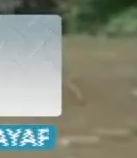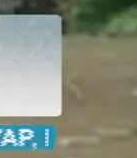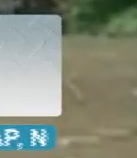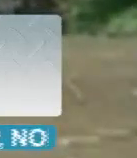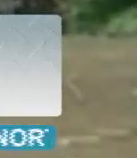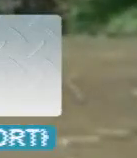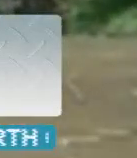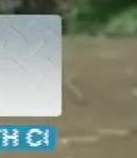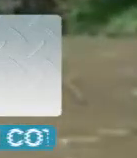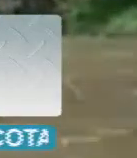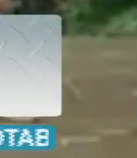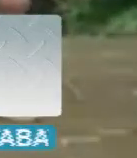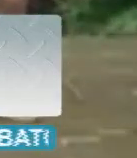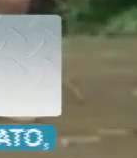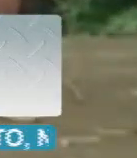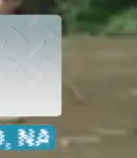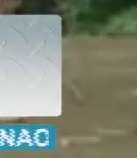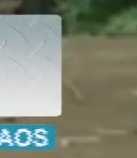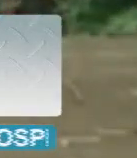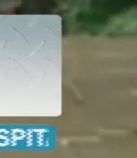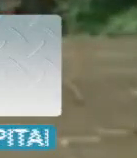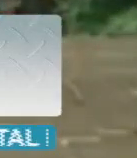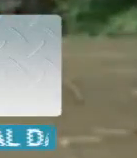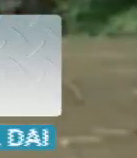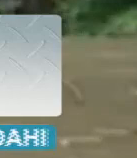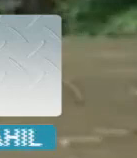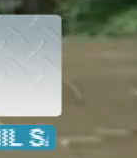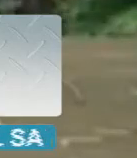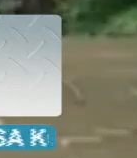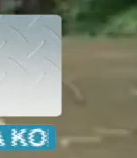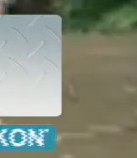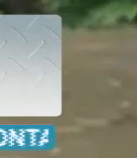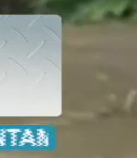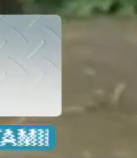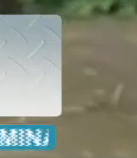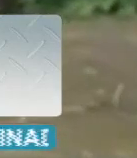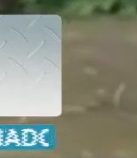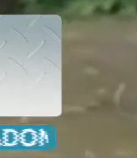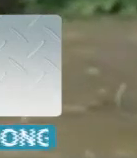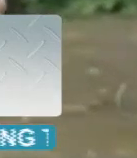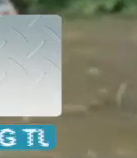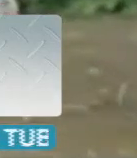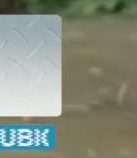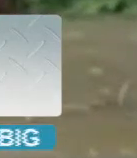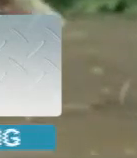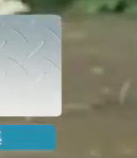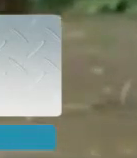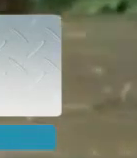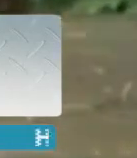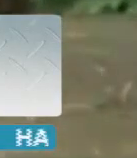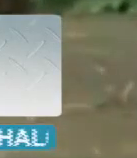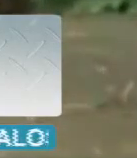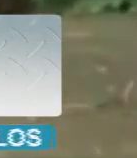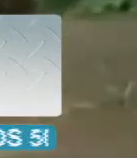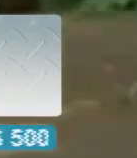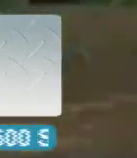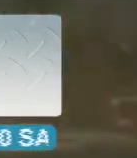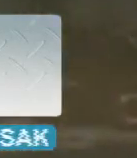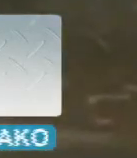ay saludo. Ikaw ang idol ko, idol ng mga Pilipino.